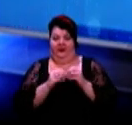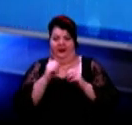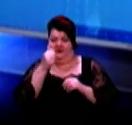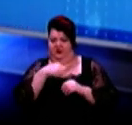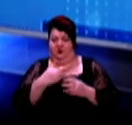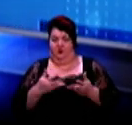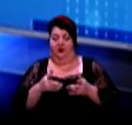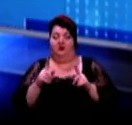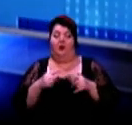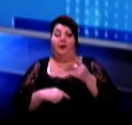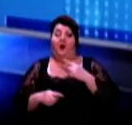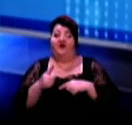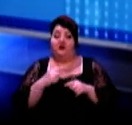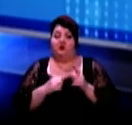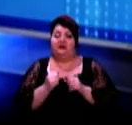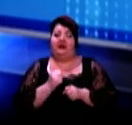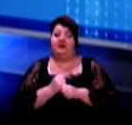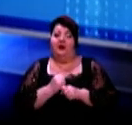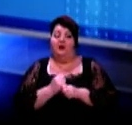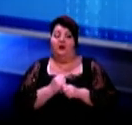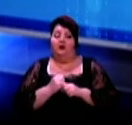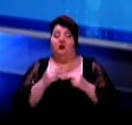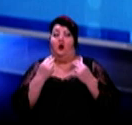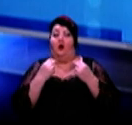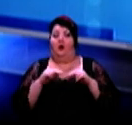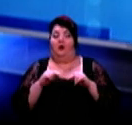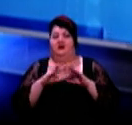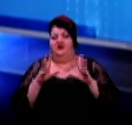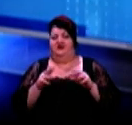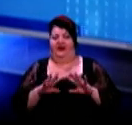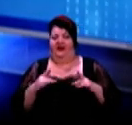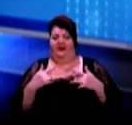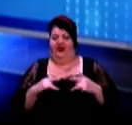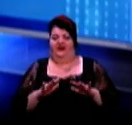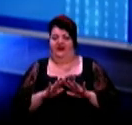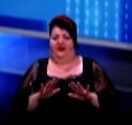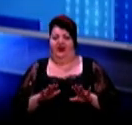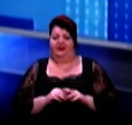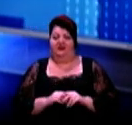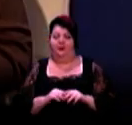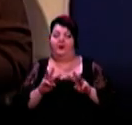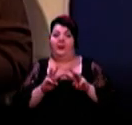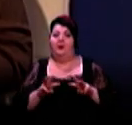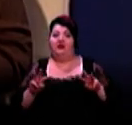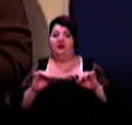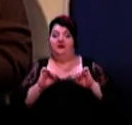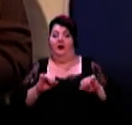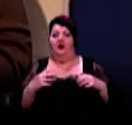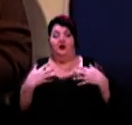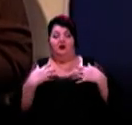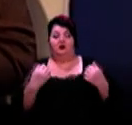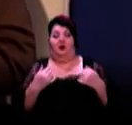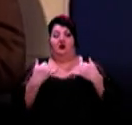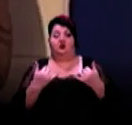Тому повернутися на роботу, а краще з неї взагалі не звільнятися. Міністерство охорони здоров'я України